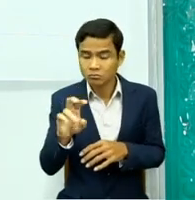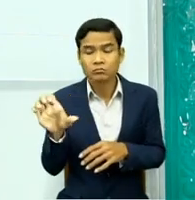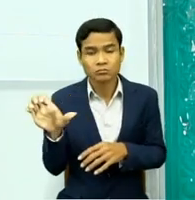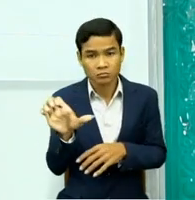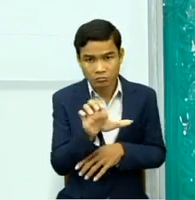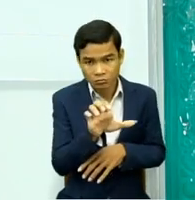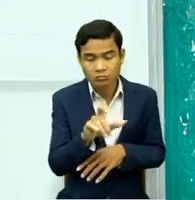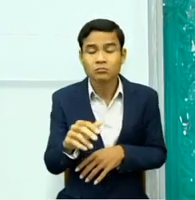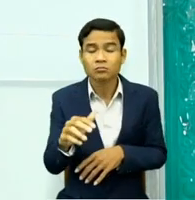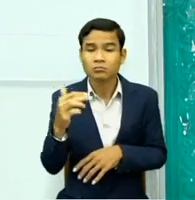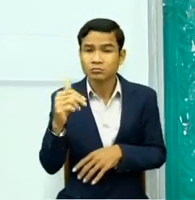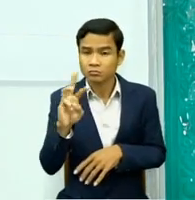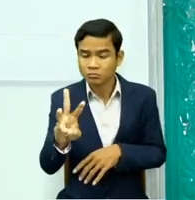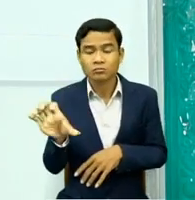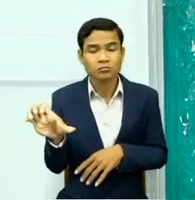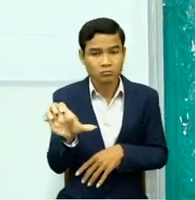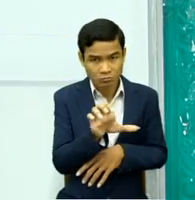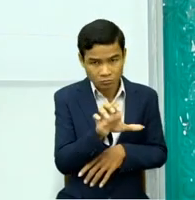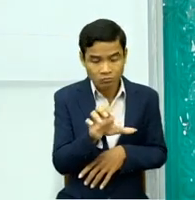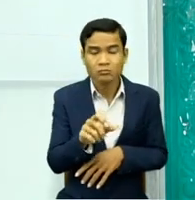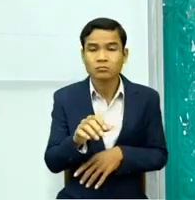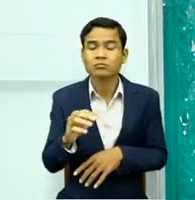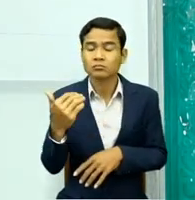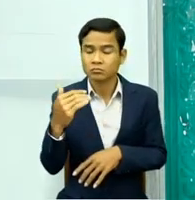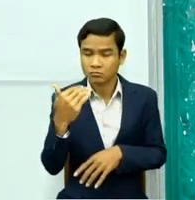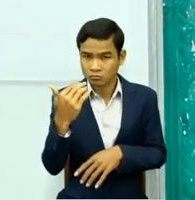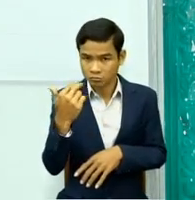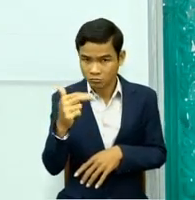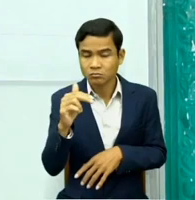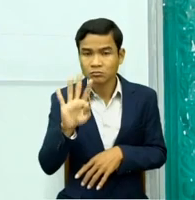ក៏បែរទៅឆ្វេង លំនាំគំរូទី3 ក៏បែរទៅឆ្វេងទី4